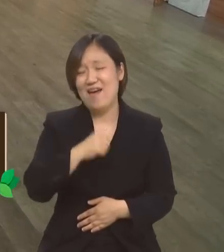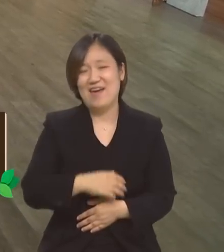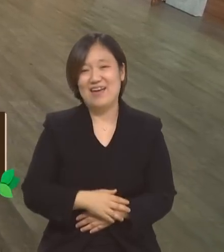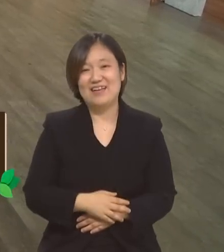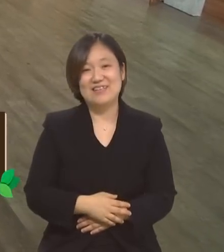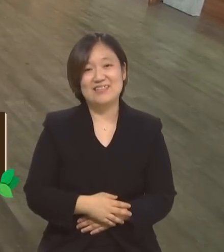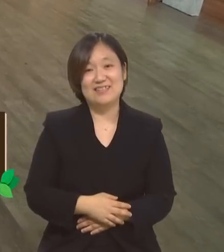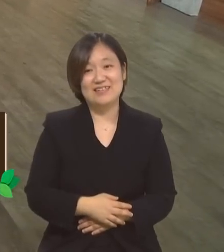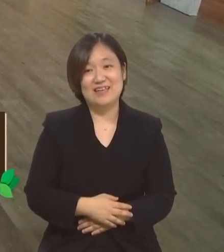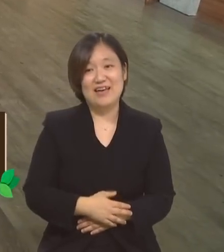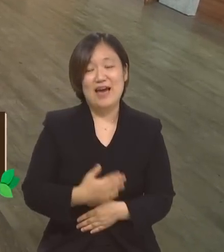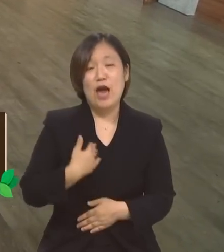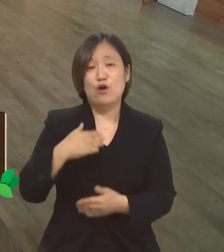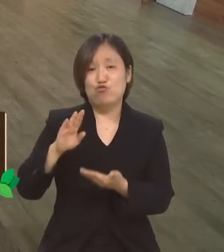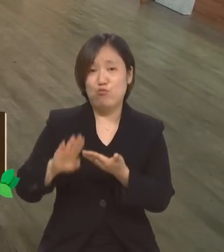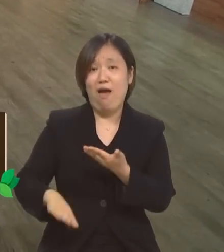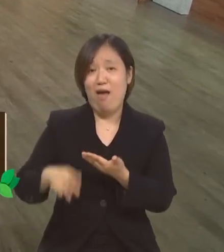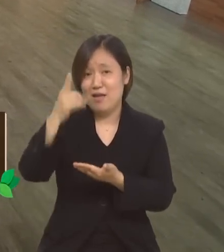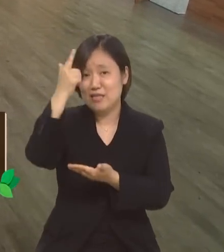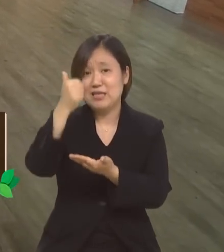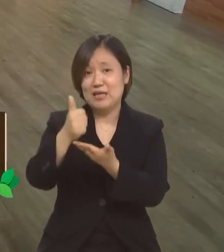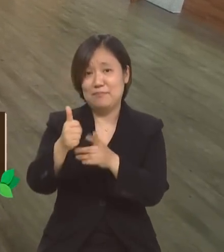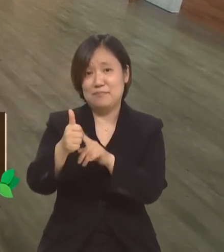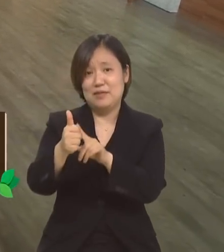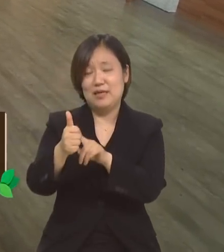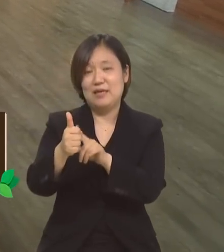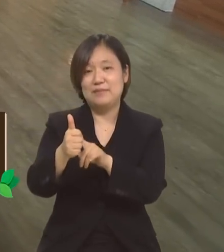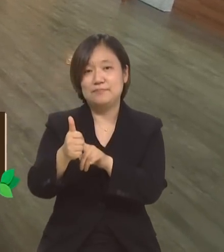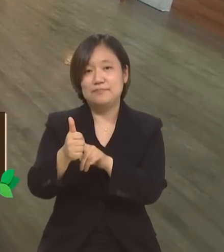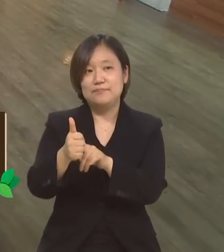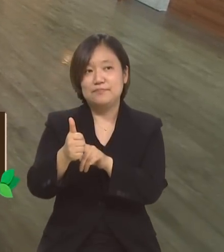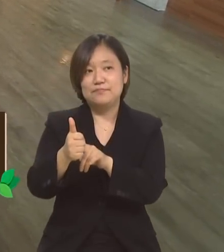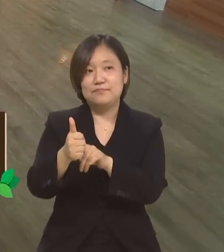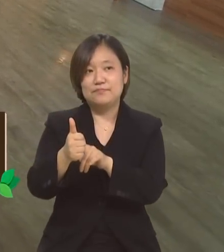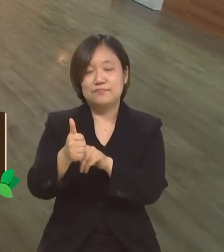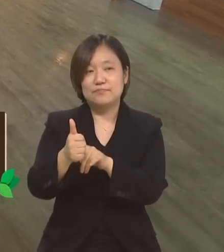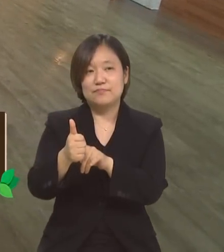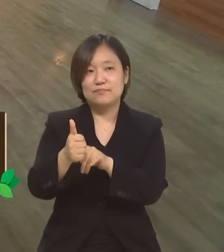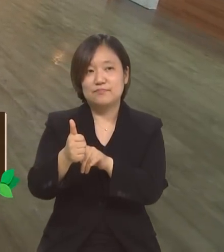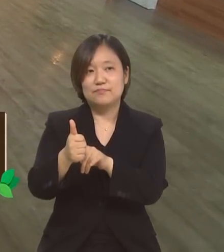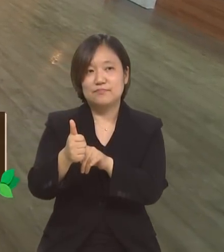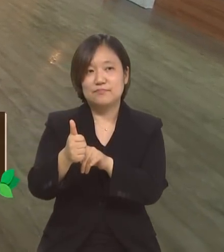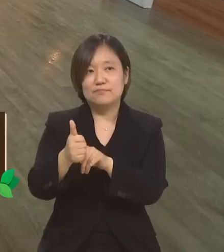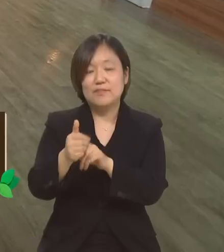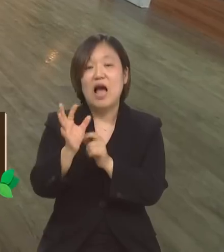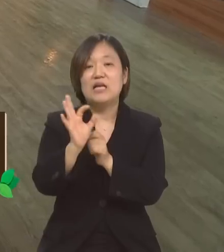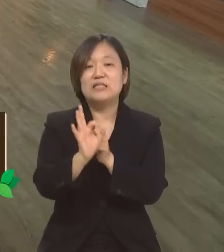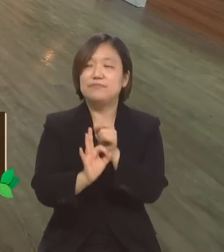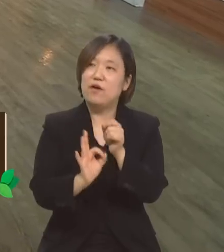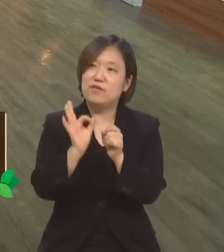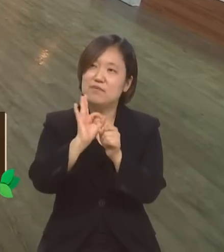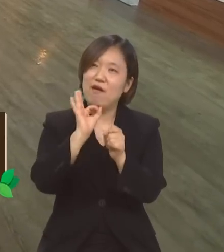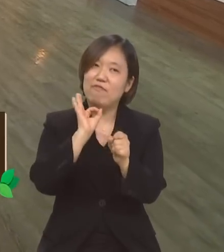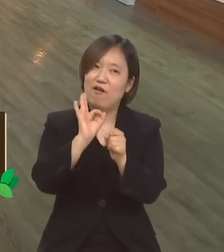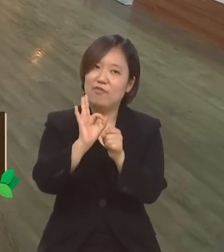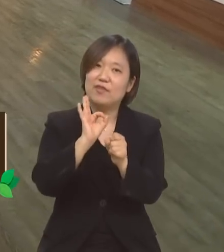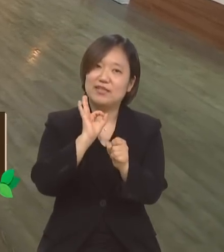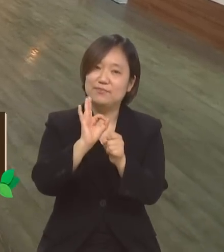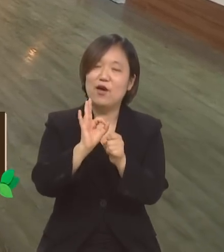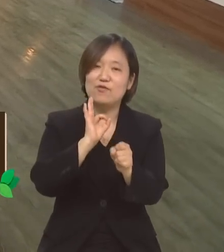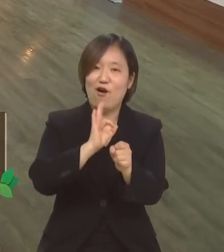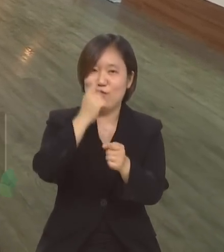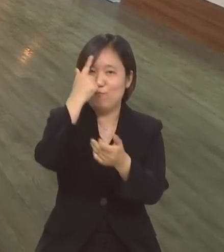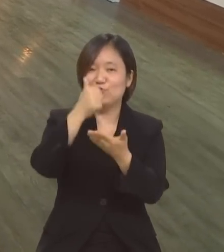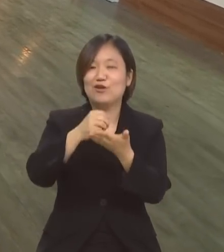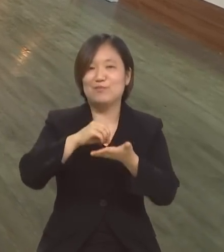스님인데이 후배스님이 이제 출가한지 한 10년 됐나 머리 깎고 출간지 한 10년 됐는데